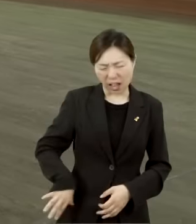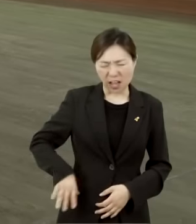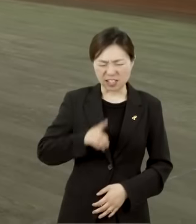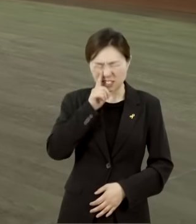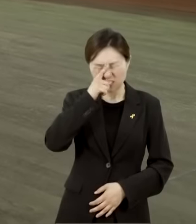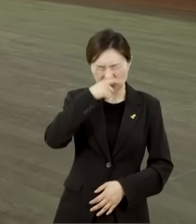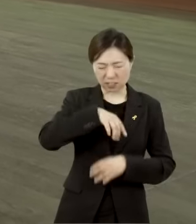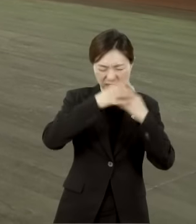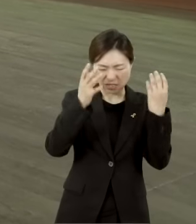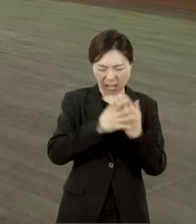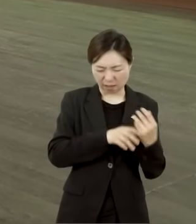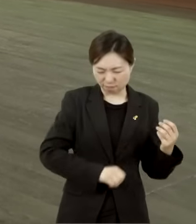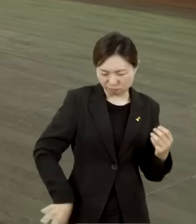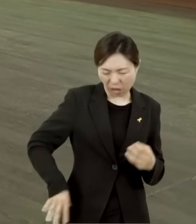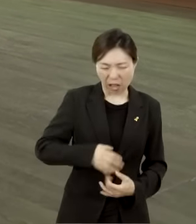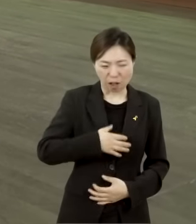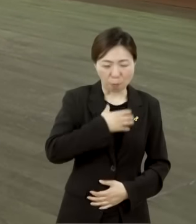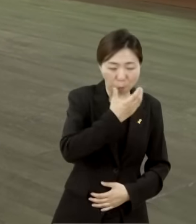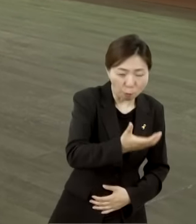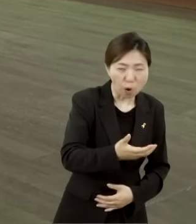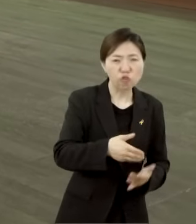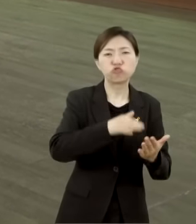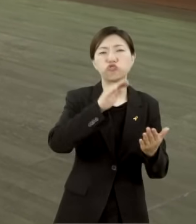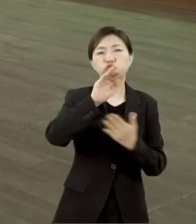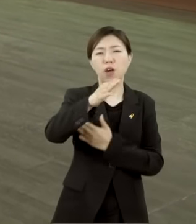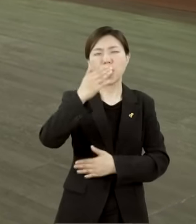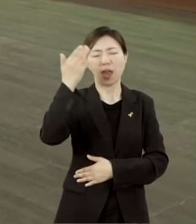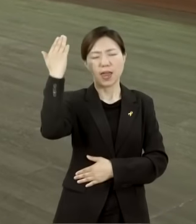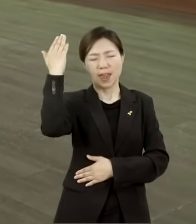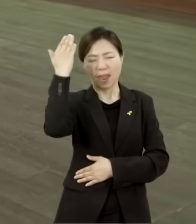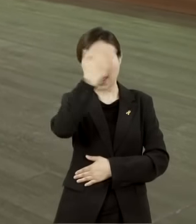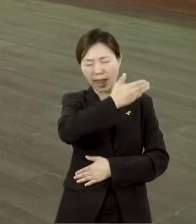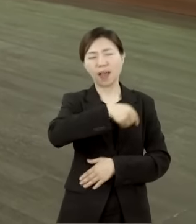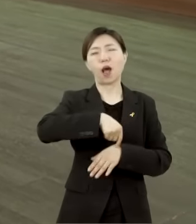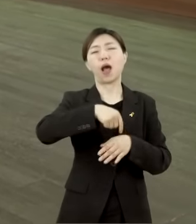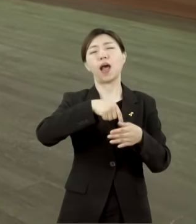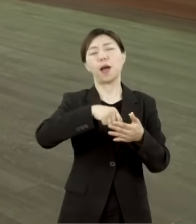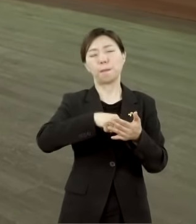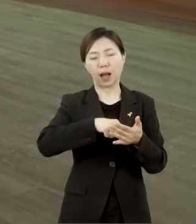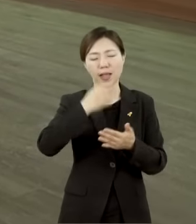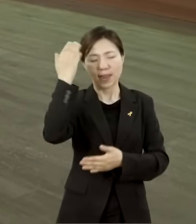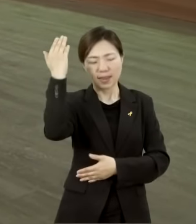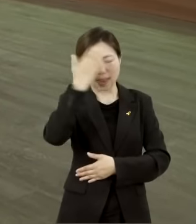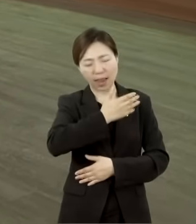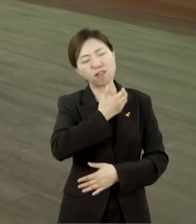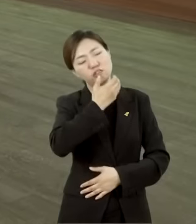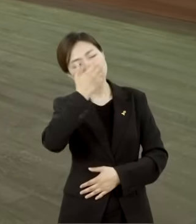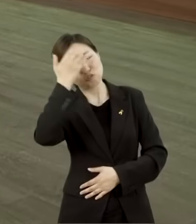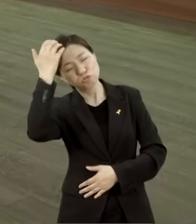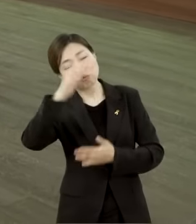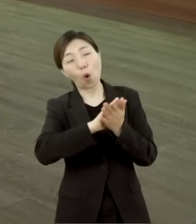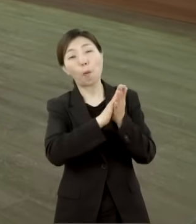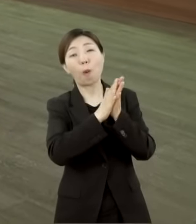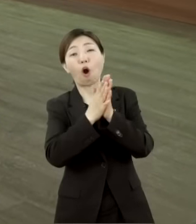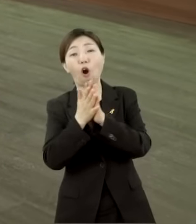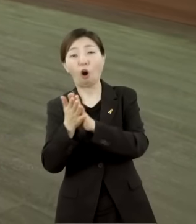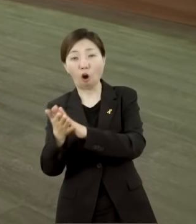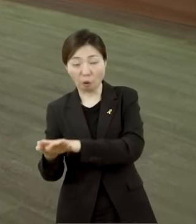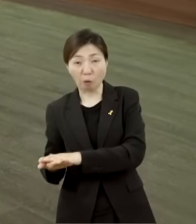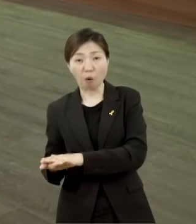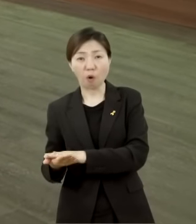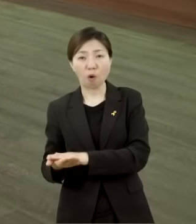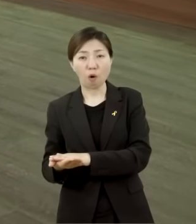막 더러운게 막 이렇게 막 빠져나가고 막 맑고 깨끗한 그런 막 꿈들을